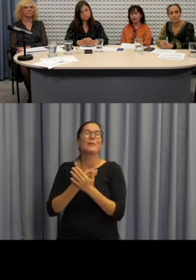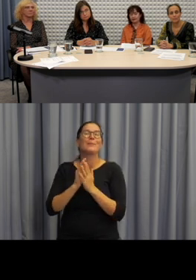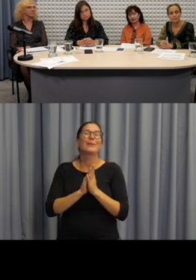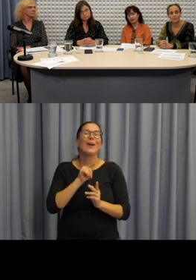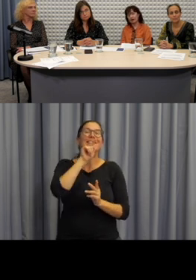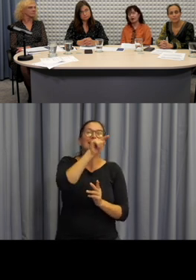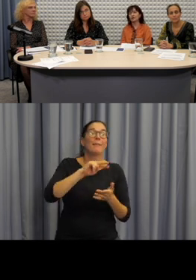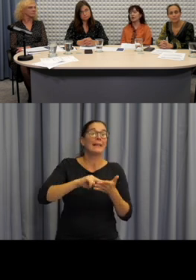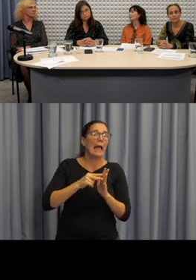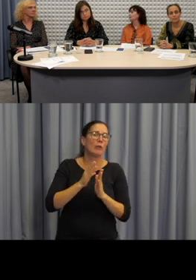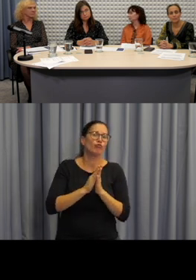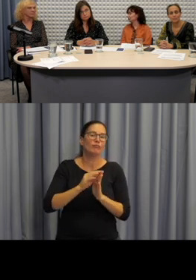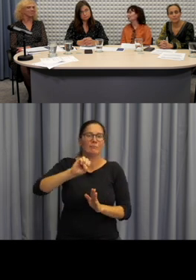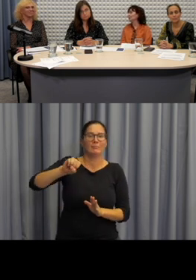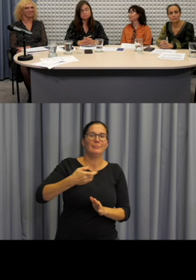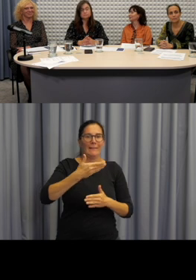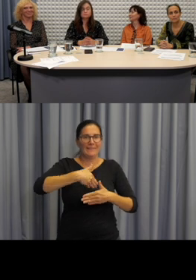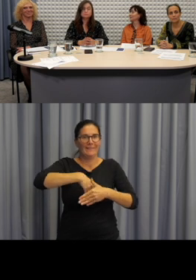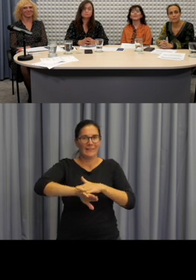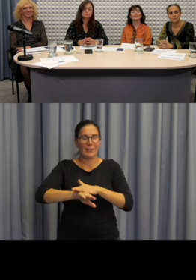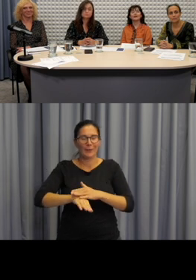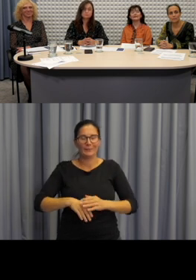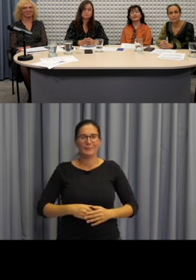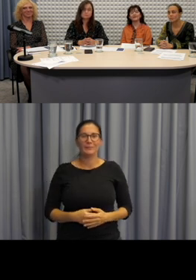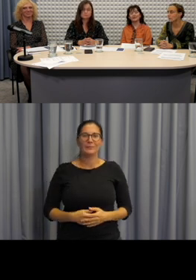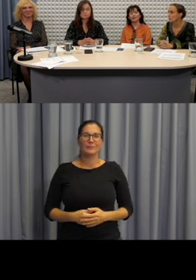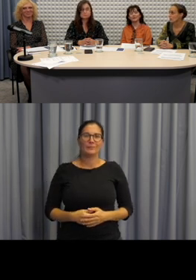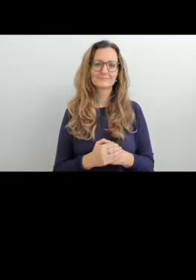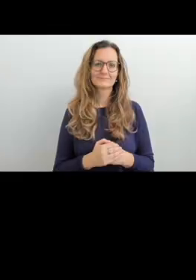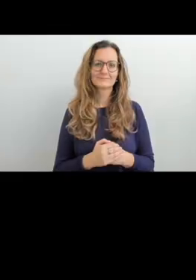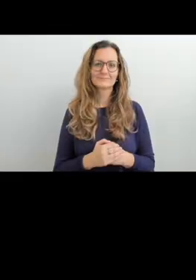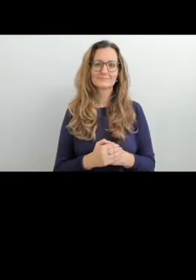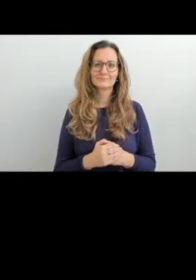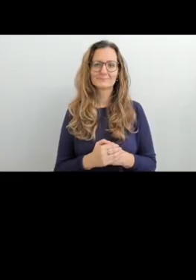pana technika, aby nám přepojil její video.